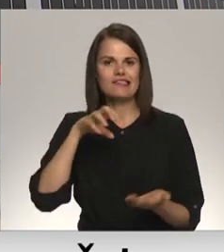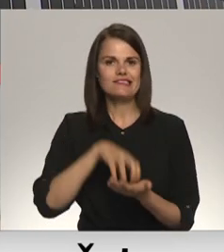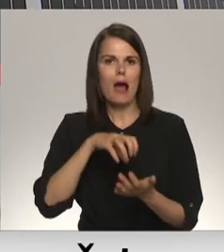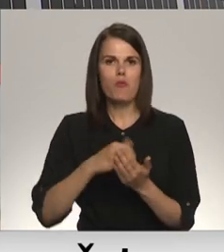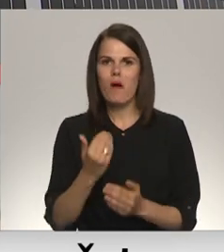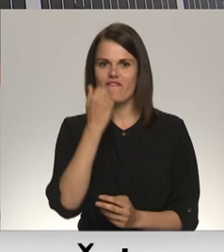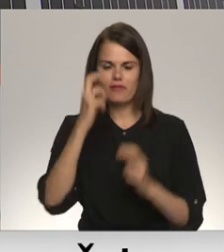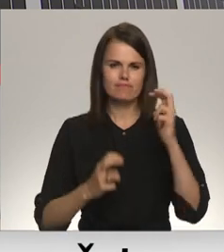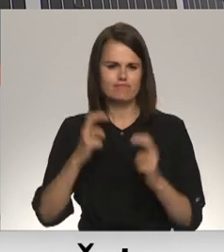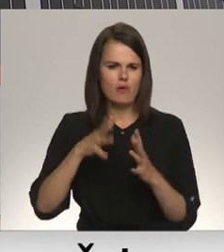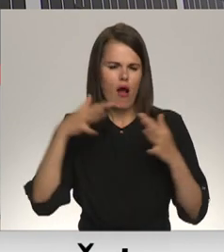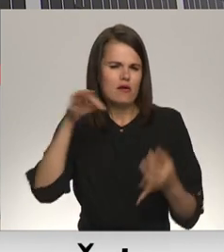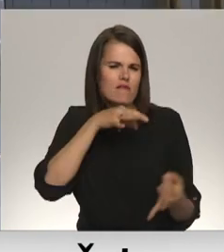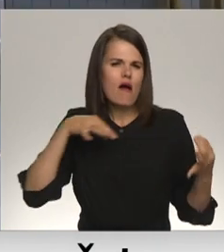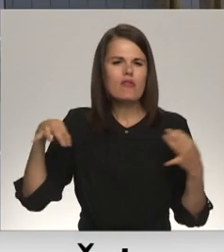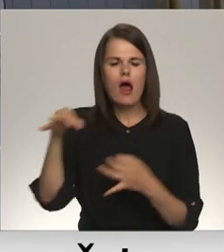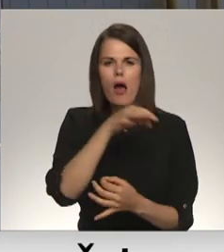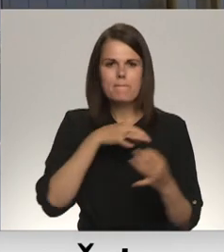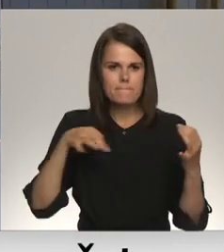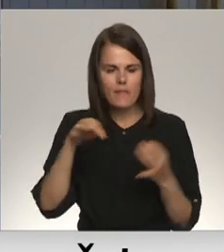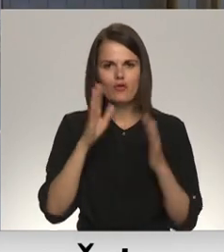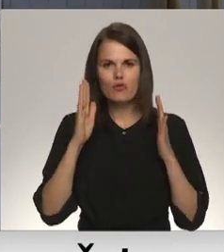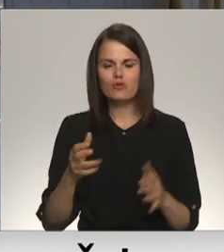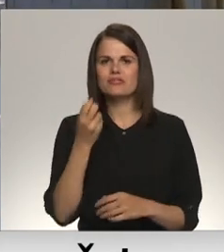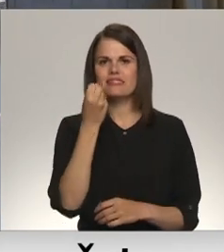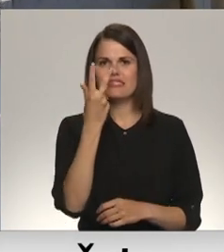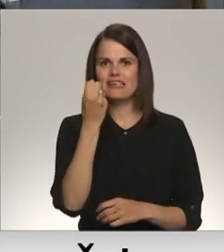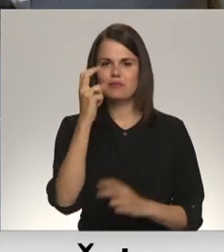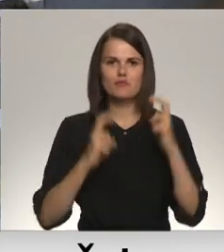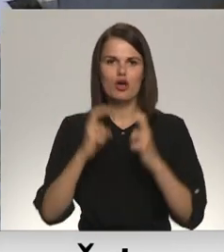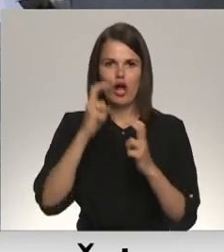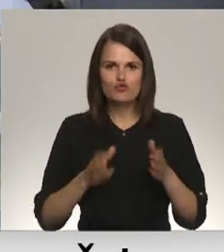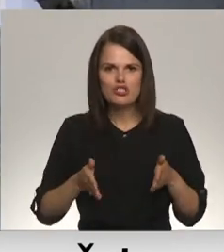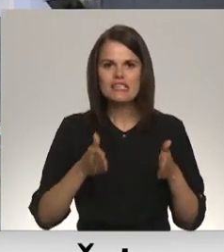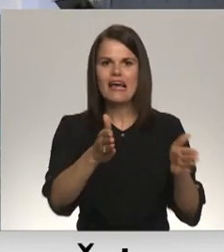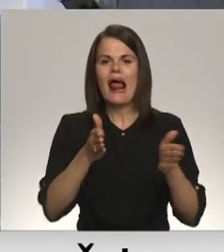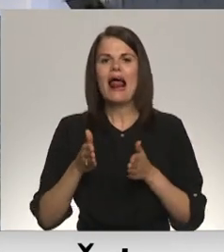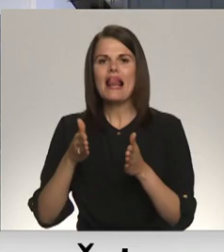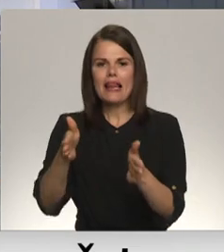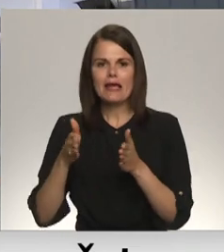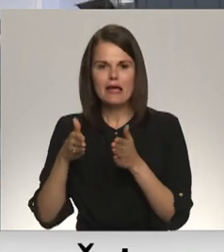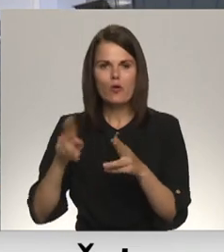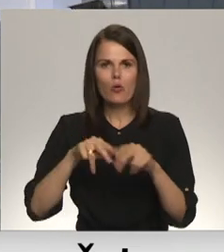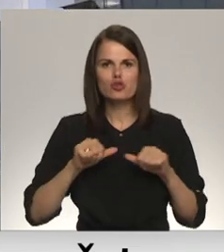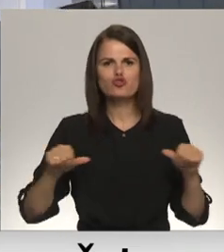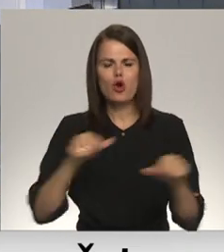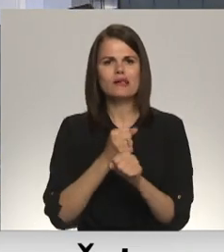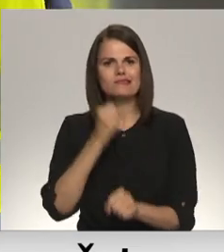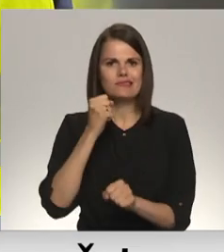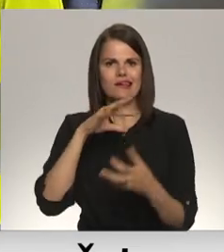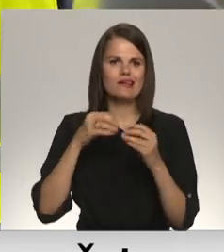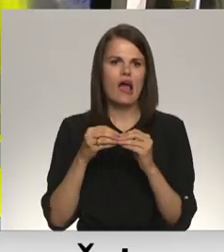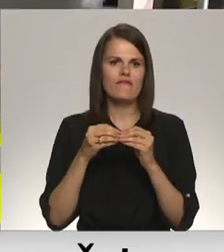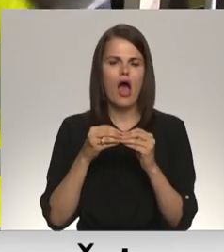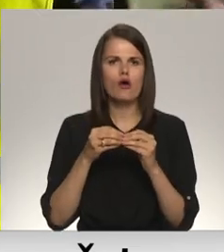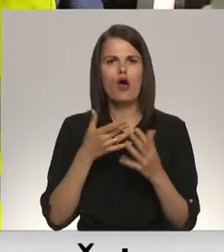tūkstoši kvadrātmetru lielajā rūpnīcā būs 13 ražošanas līnijas. Tajā pat laikā zonās stingri ievēro alergēnu politiku.